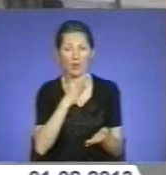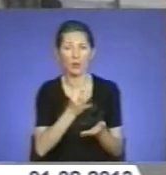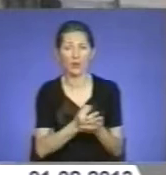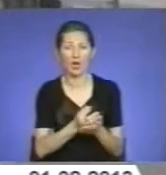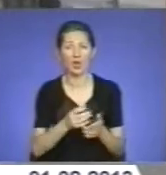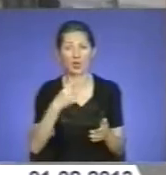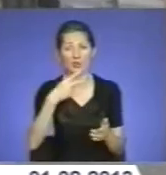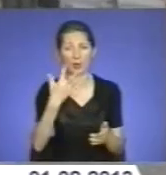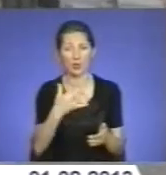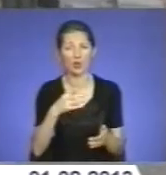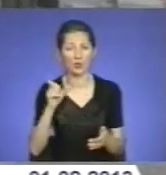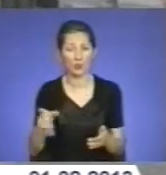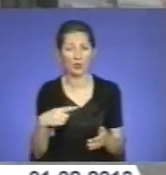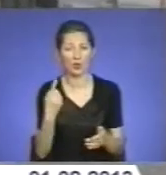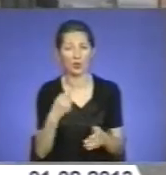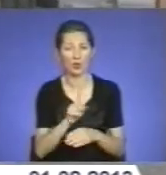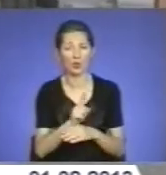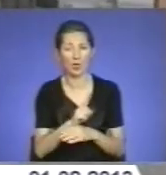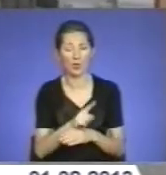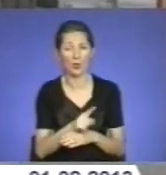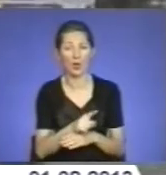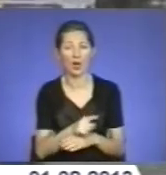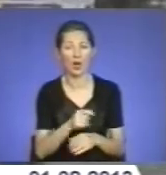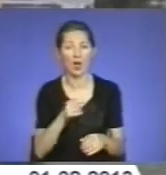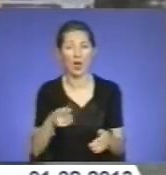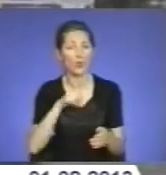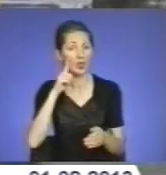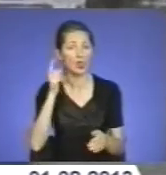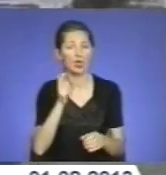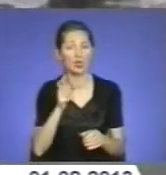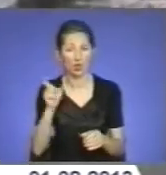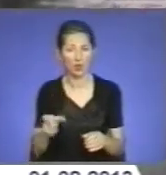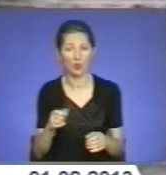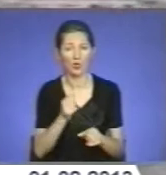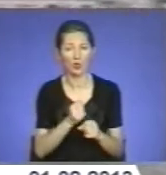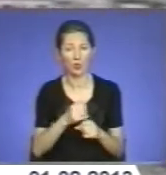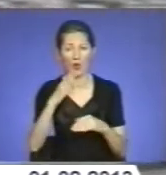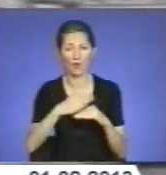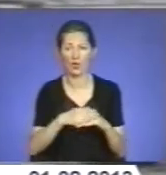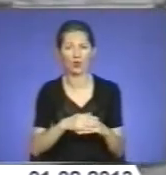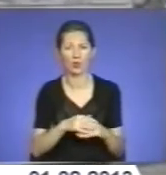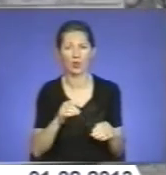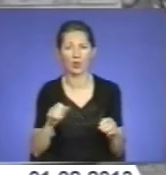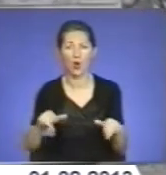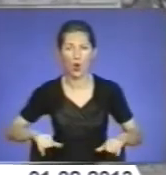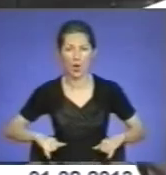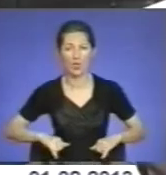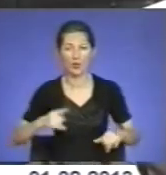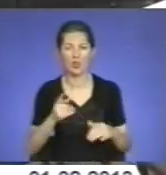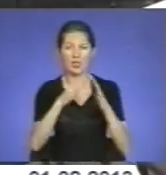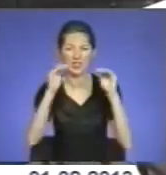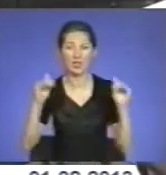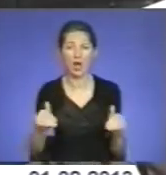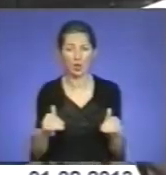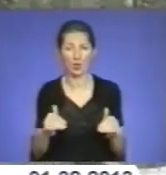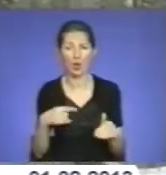центру. Молодий чоловік пізно ввечері вчинив протиправні дії в одній із літніх торгових яток, що по вулиці Симоненка в обласному центрі. Туди він